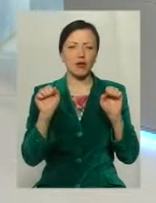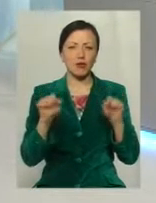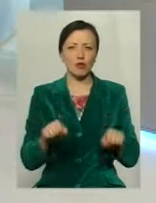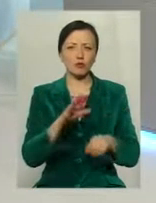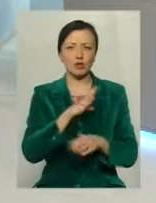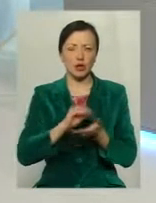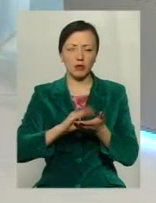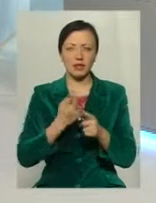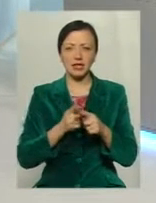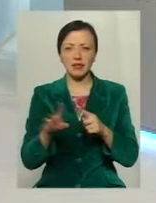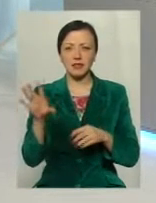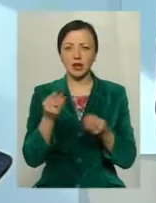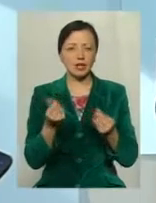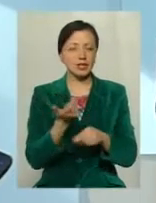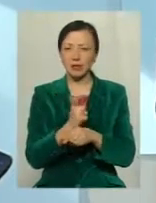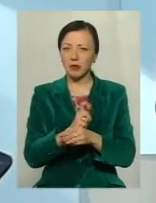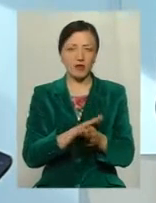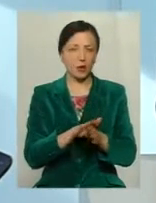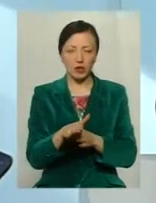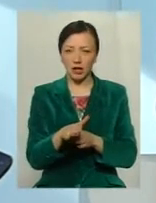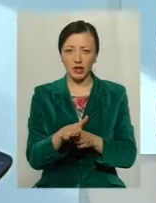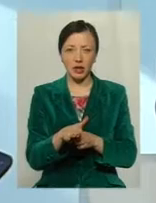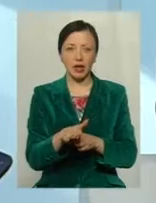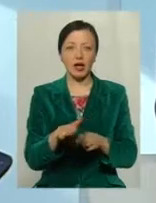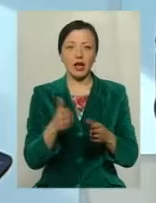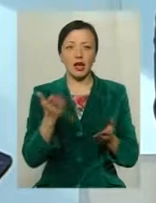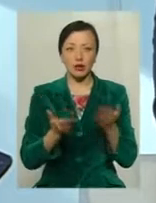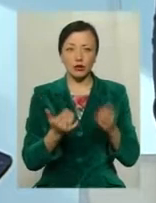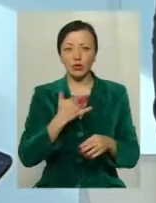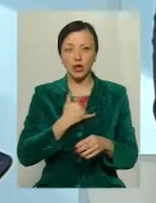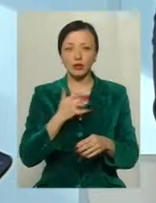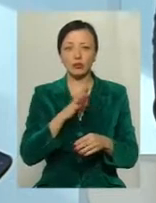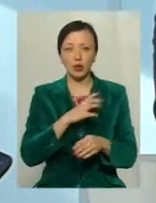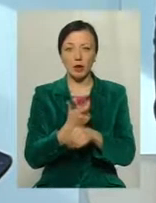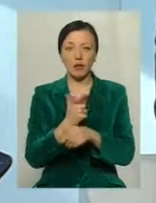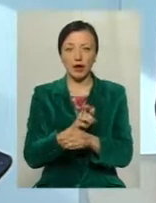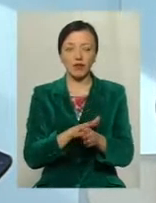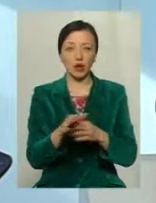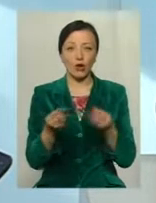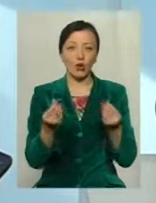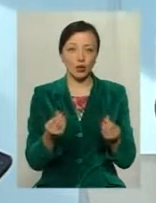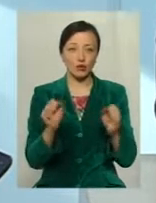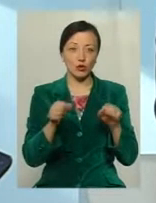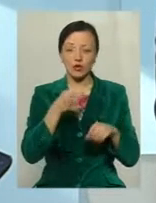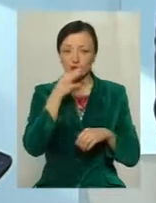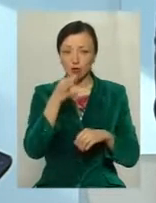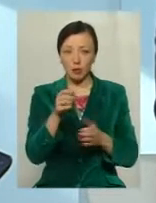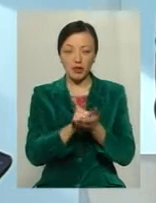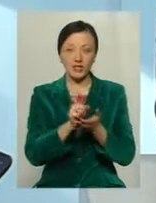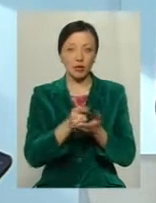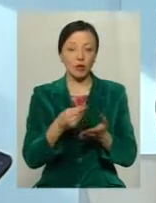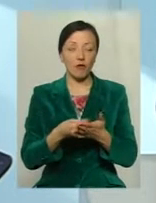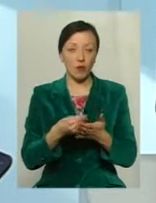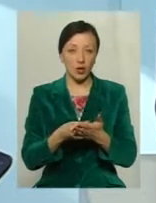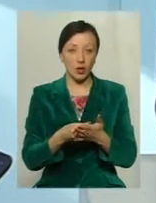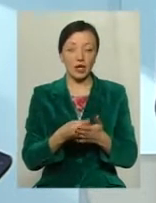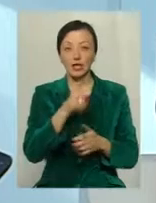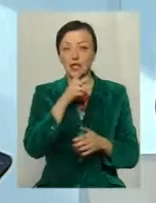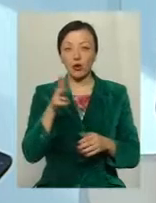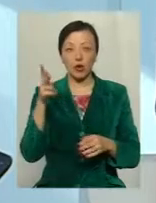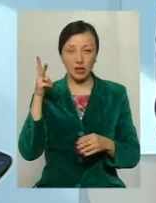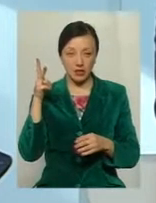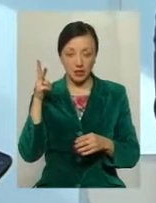я розумію перевиконання, коли стає краще жити. Якщо відбулася колосальна інфляція, якщо відбулося обвал економіки, якщо